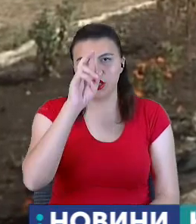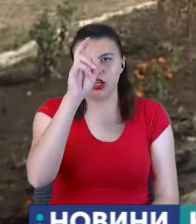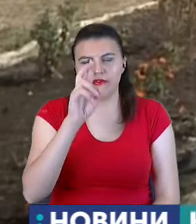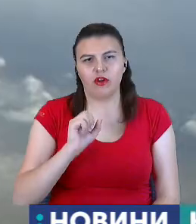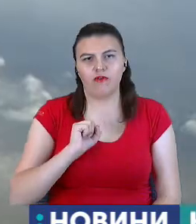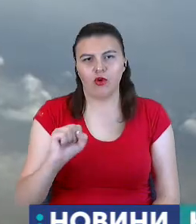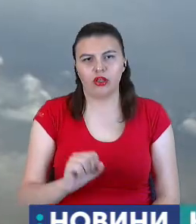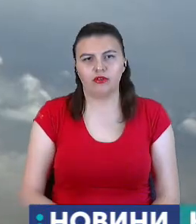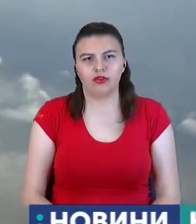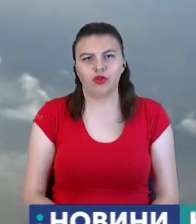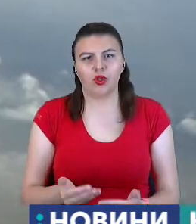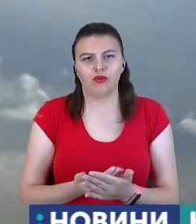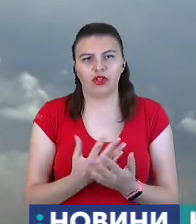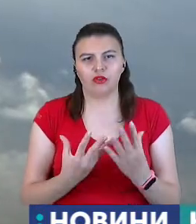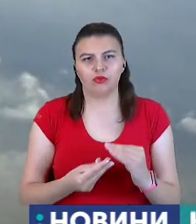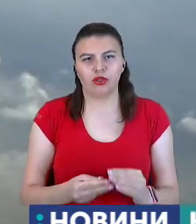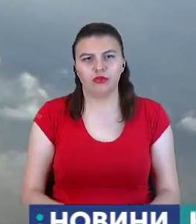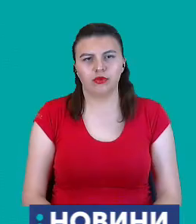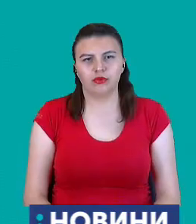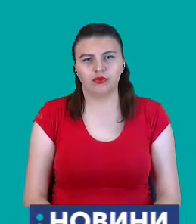Артем Степанов. Новини на Суспільному.